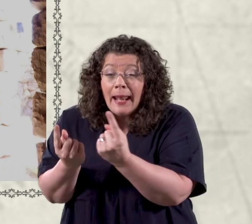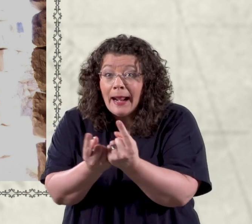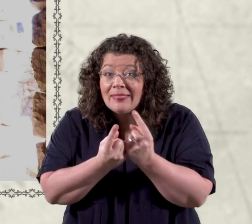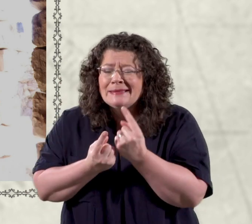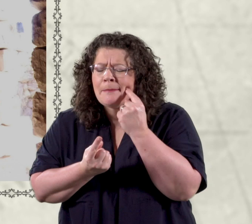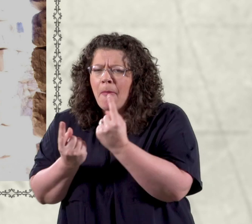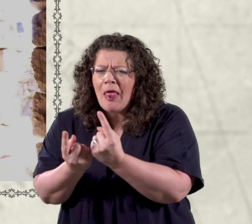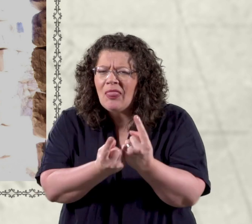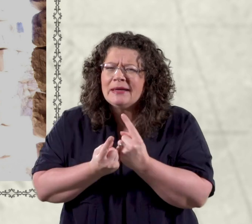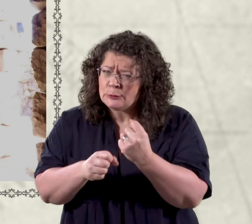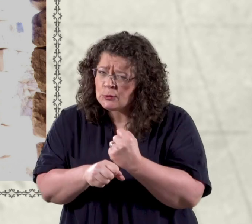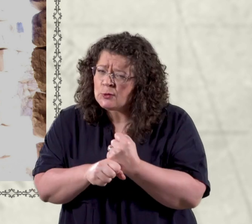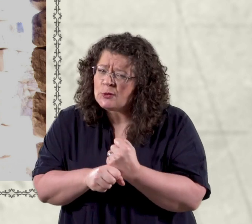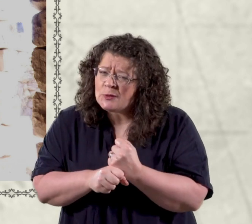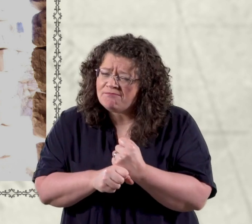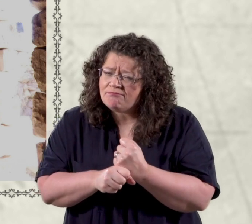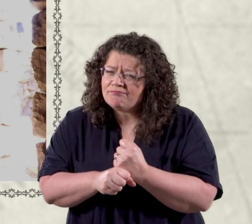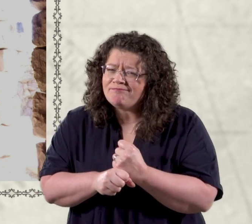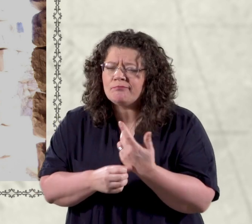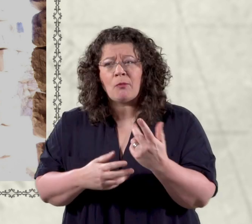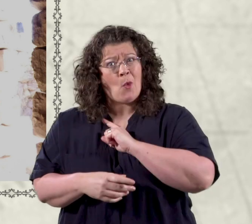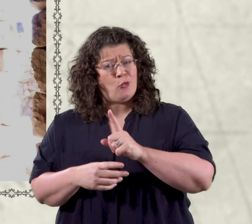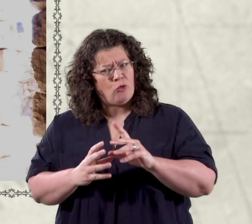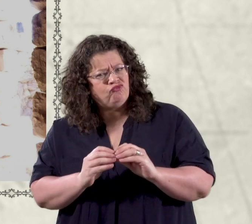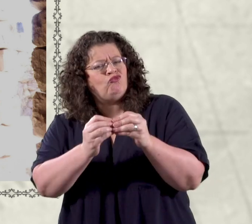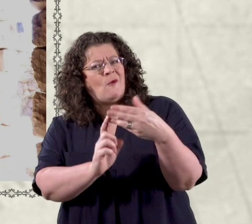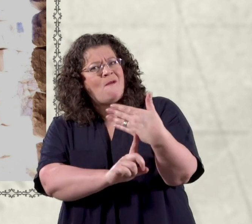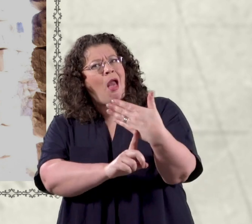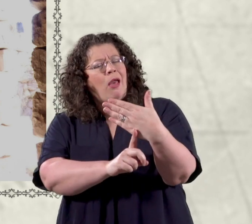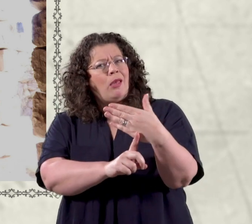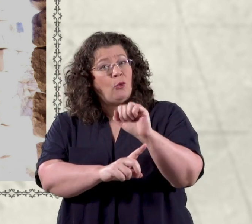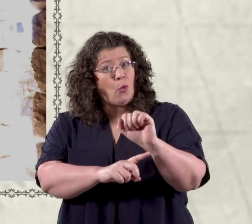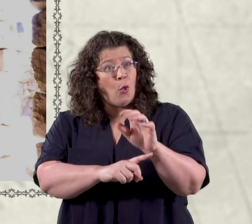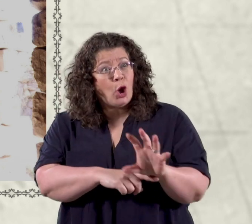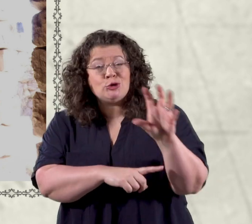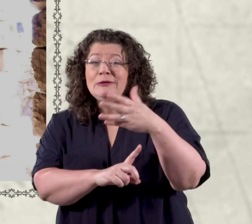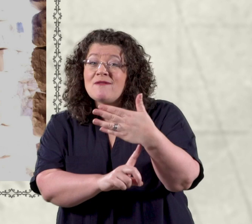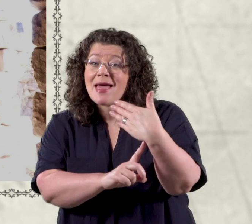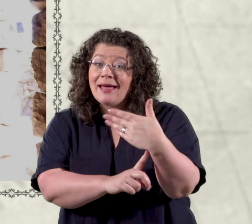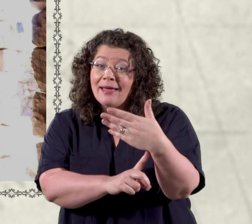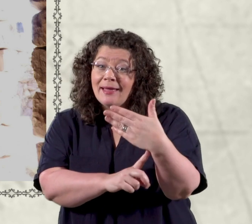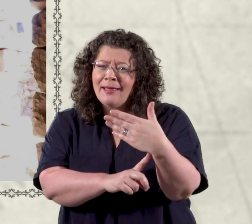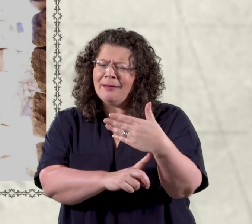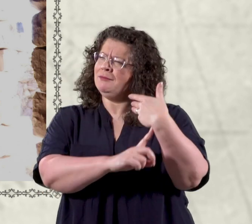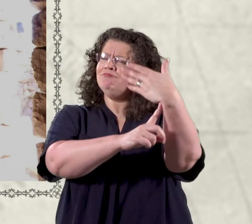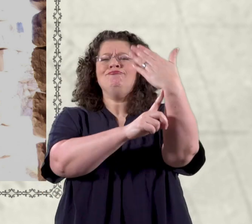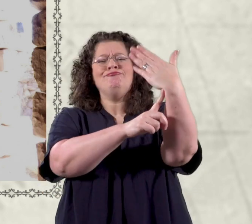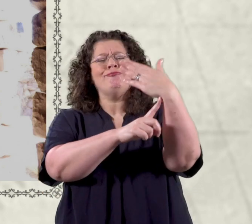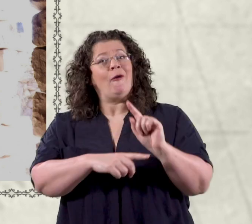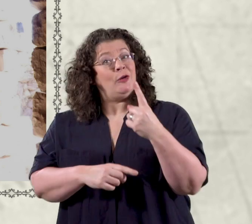rwan, cofiwch. Beth am wneud baner, gwneud fflag i'ch gwlad, a'i chwifio ar